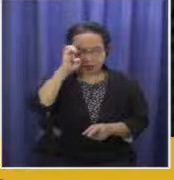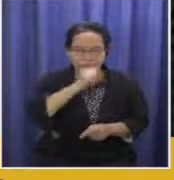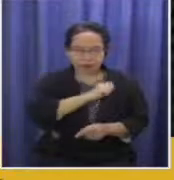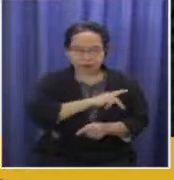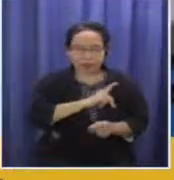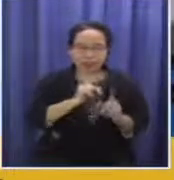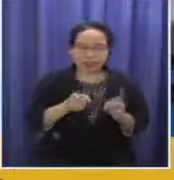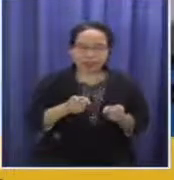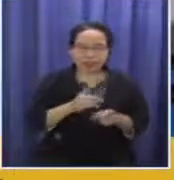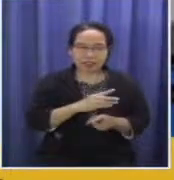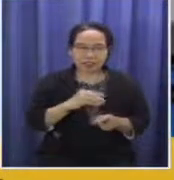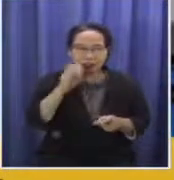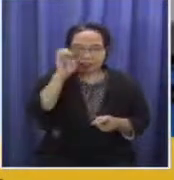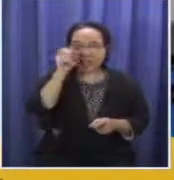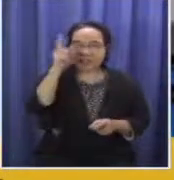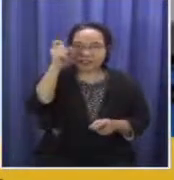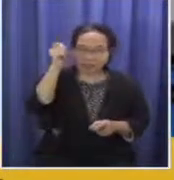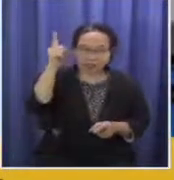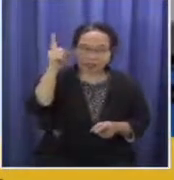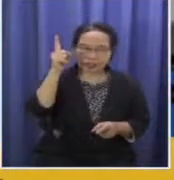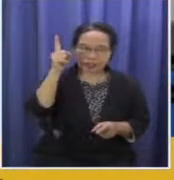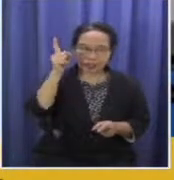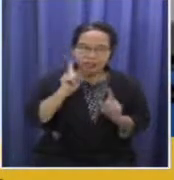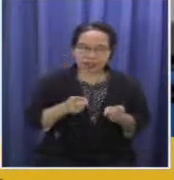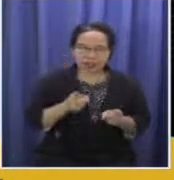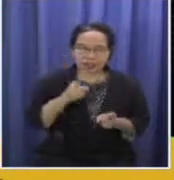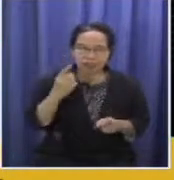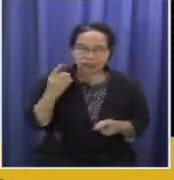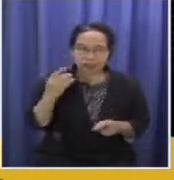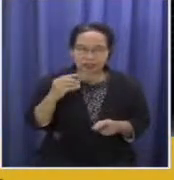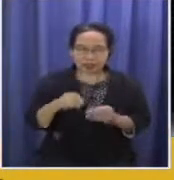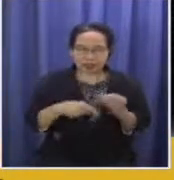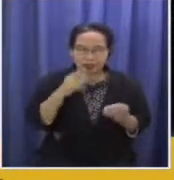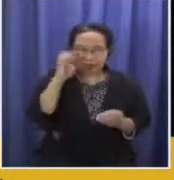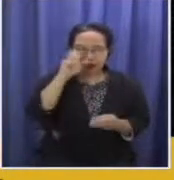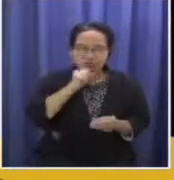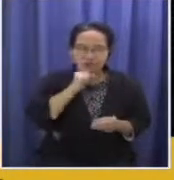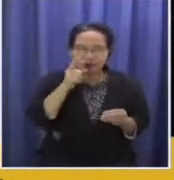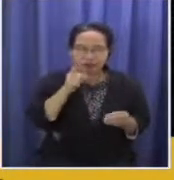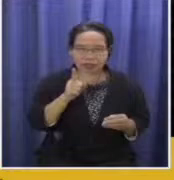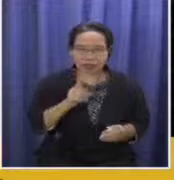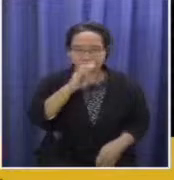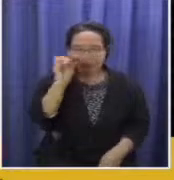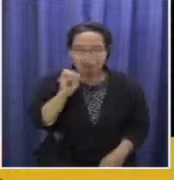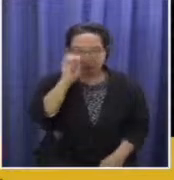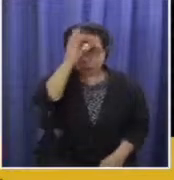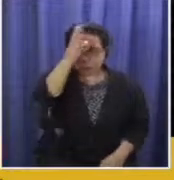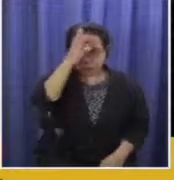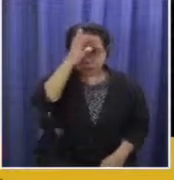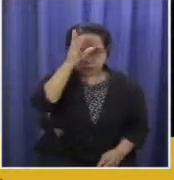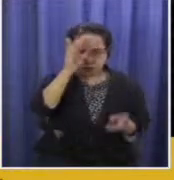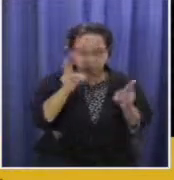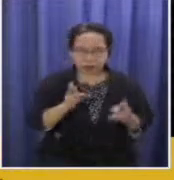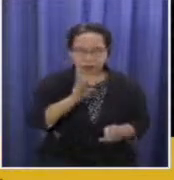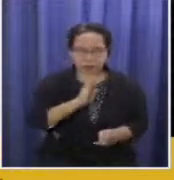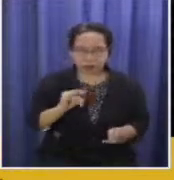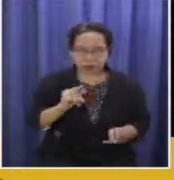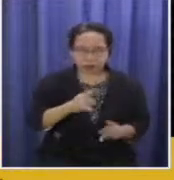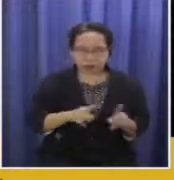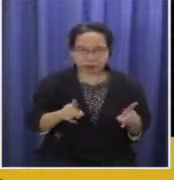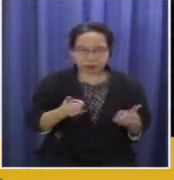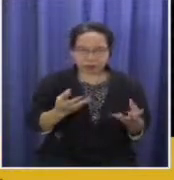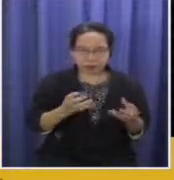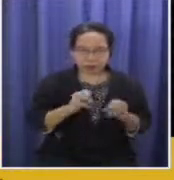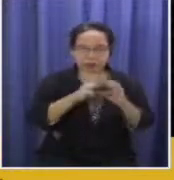the answer and he understood the answer about he is not 100% human being, but also he wants